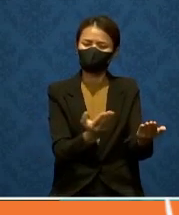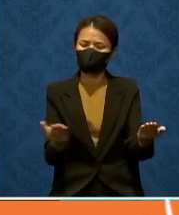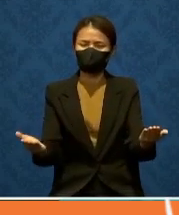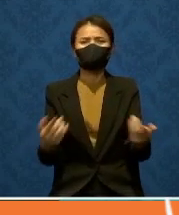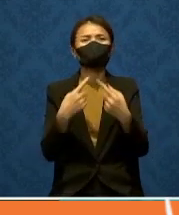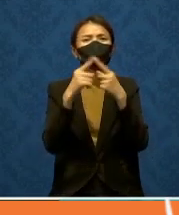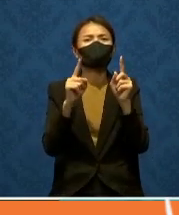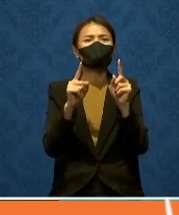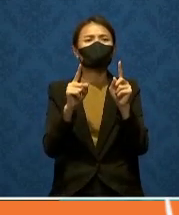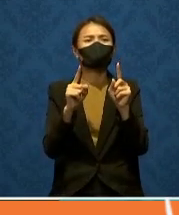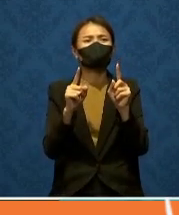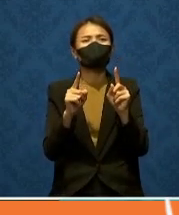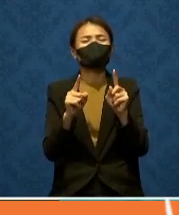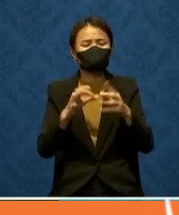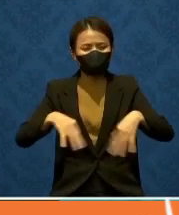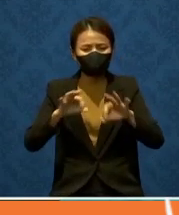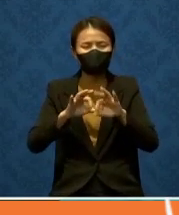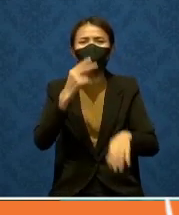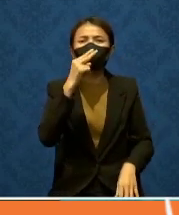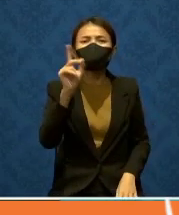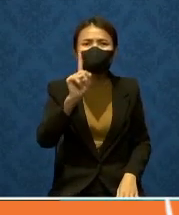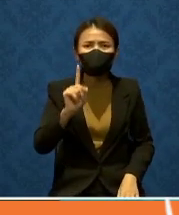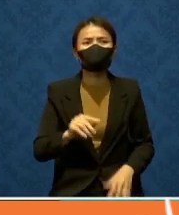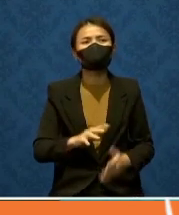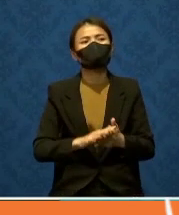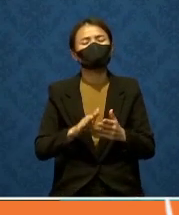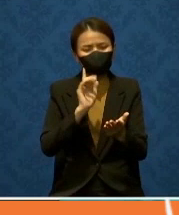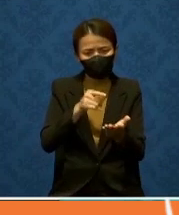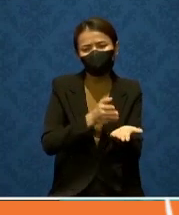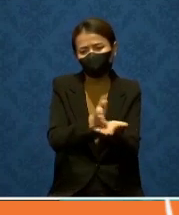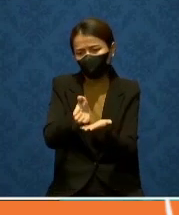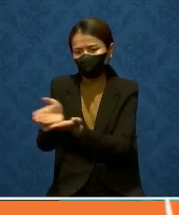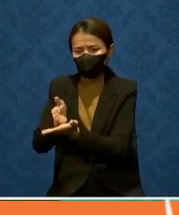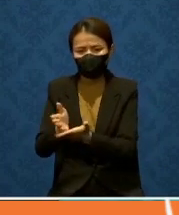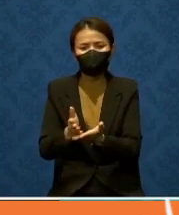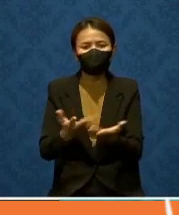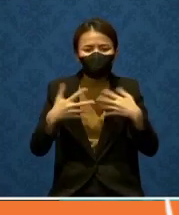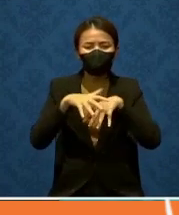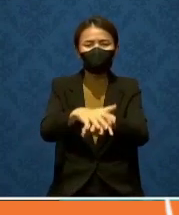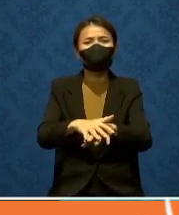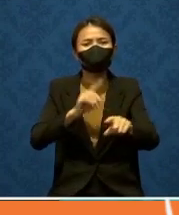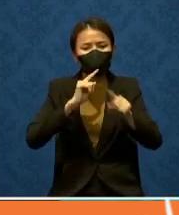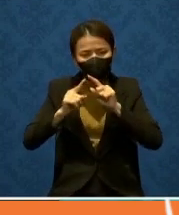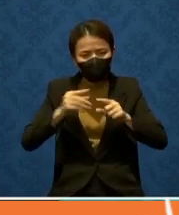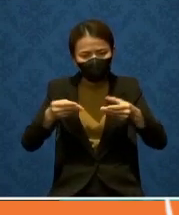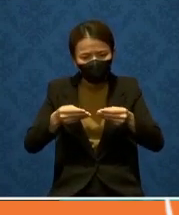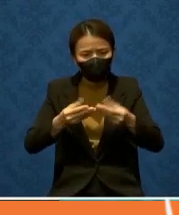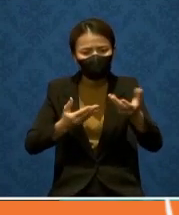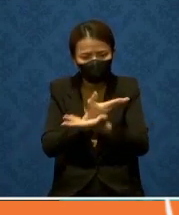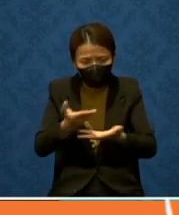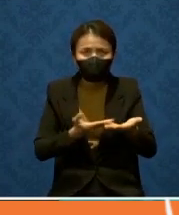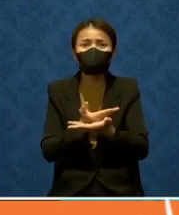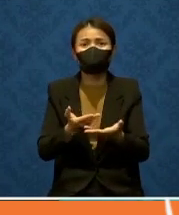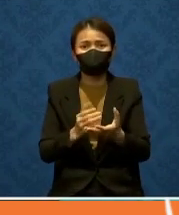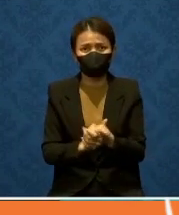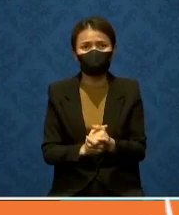ด็นของการมีส่วนร่วมของทุกฝ่ายไม่ว่าประชาชนไม่ว่าฝ่ายบริหารไม่ว่าฝ่ายสภาเพราะฉะนั้นสิ่งที่อย